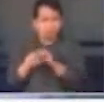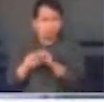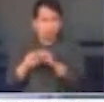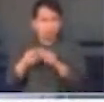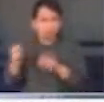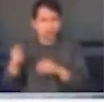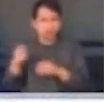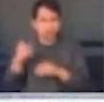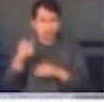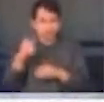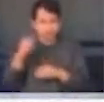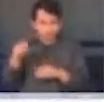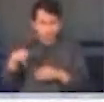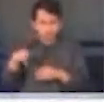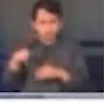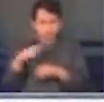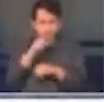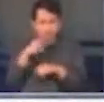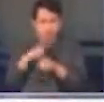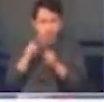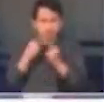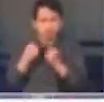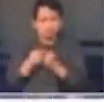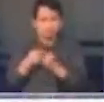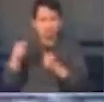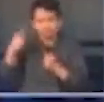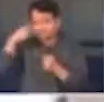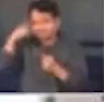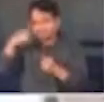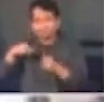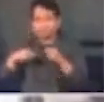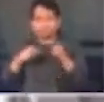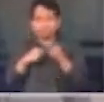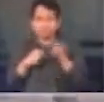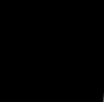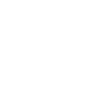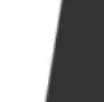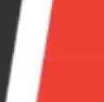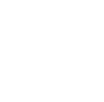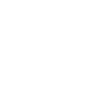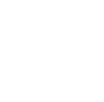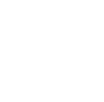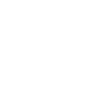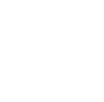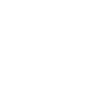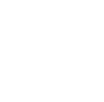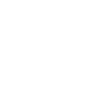Filipinas sa pagsaba kontra Thailand sa November 27 at November 30.